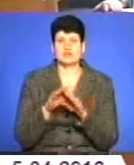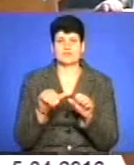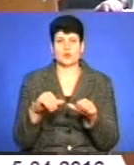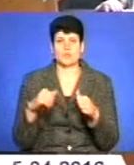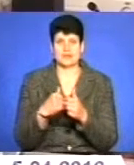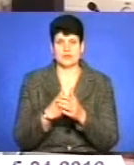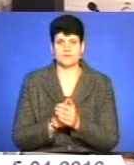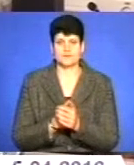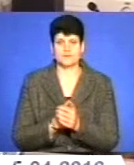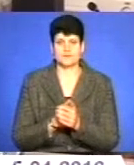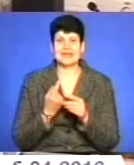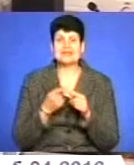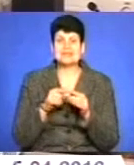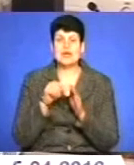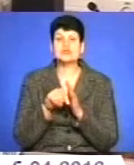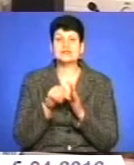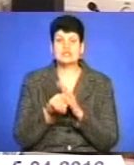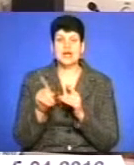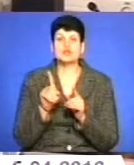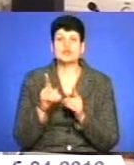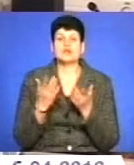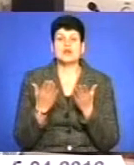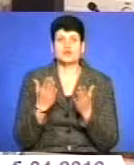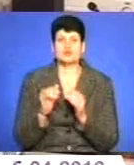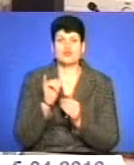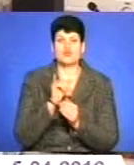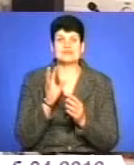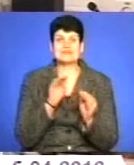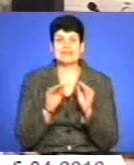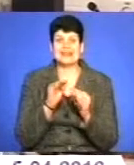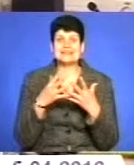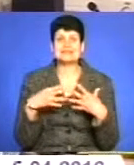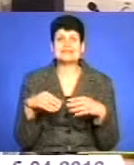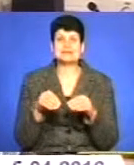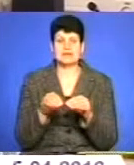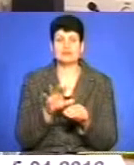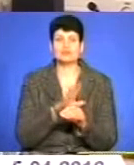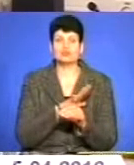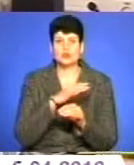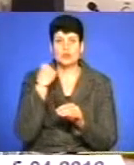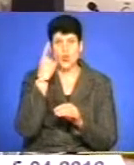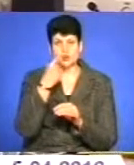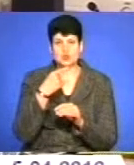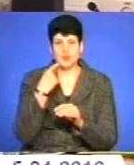комітетом. Це означає, що якщо у складі сім'ї були особи,